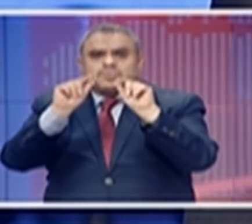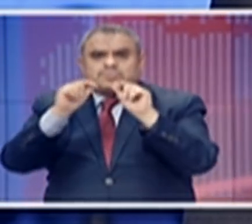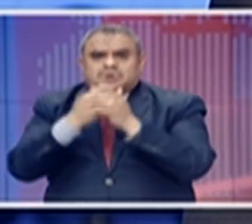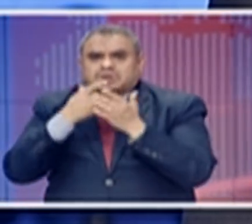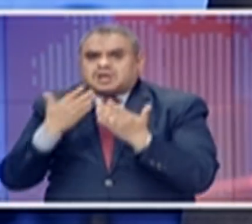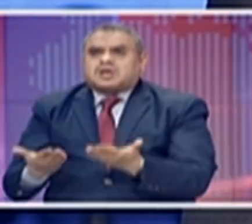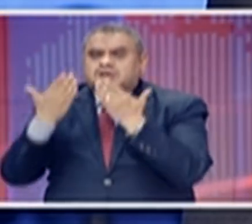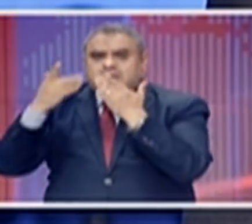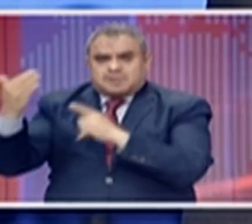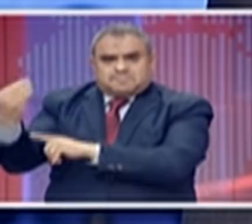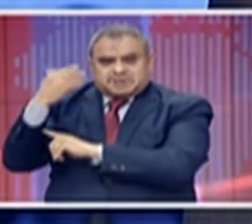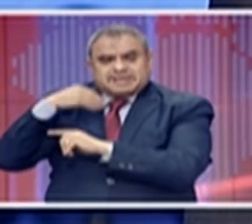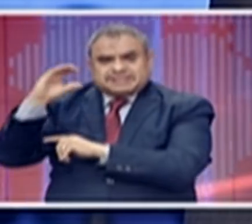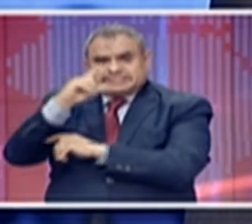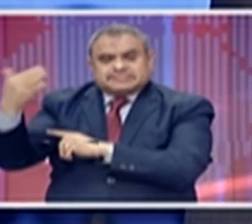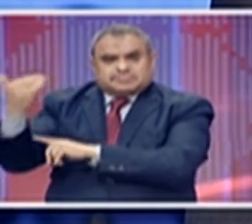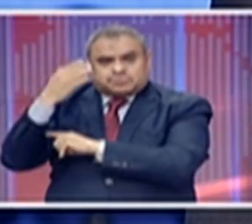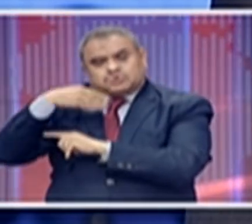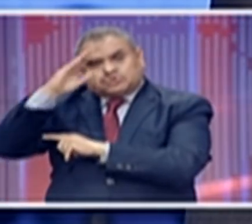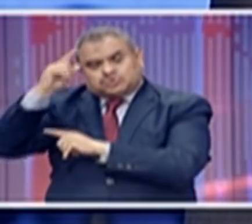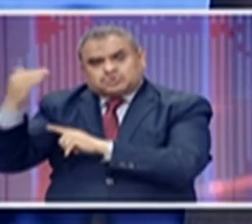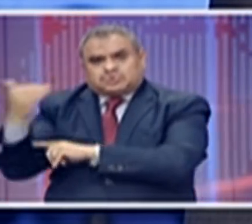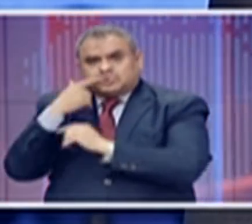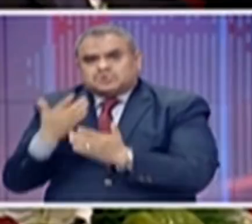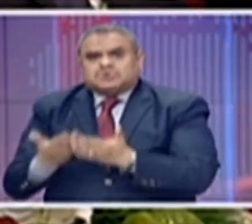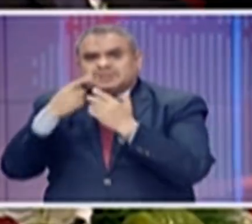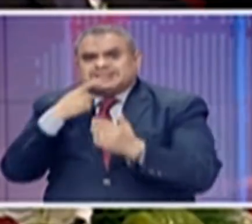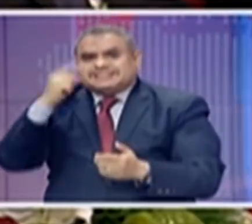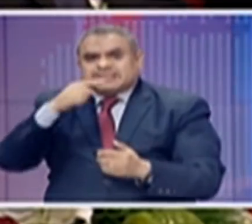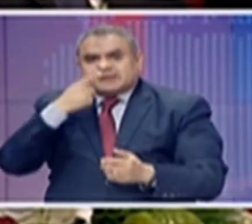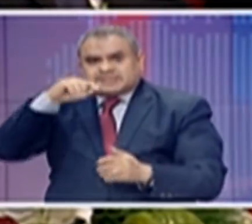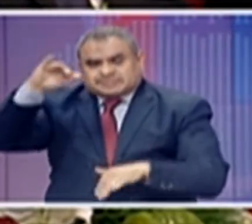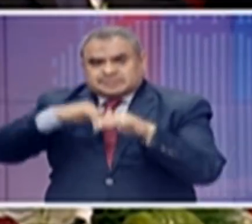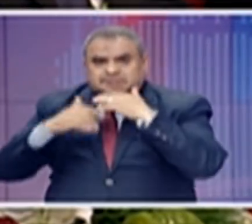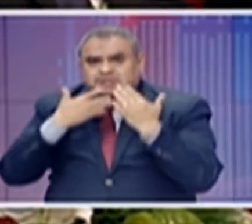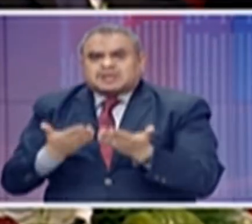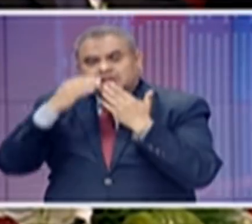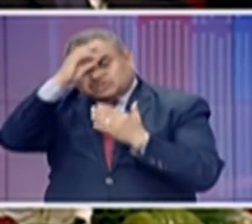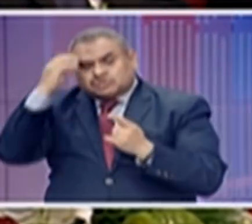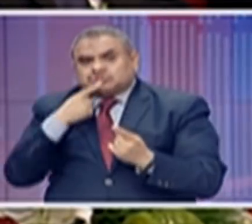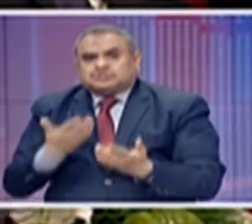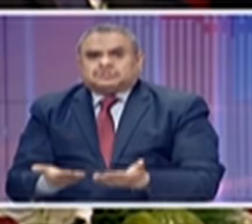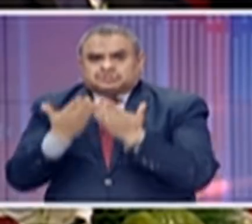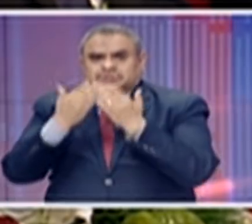ربنا يخليه لينا ويكرمه، وربنا يكرمنا كل سنه. امين يا رب العالمين.